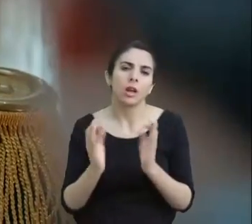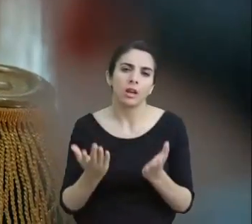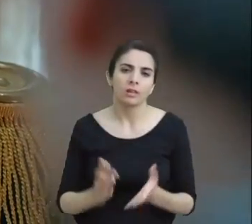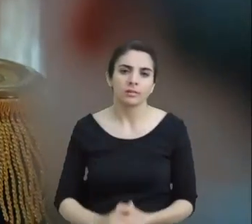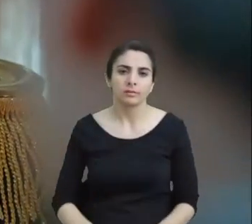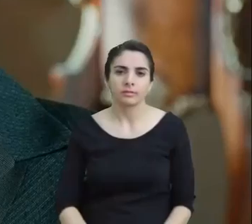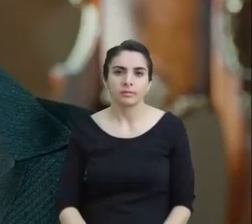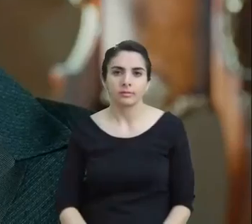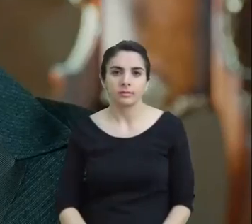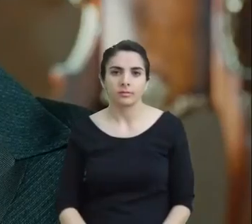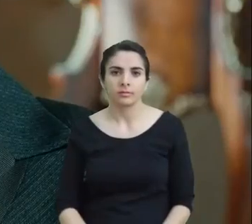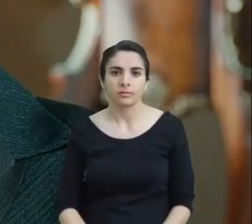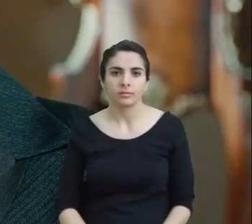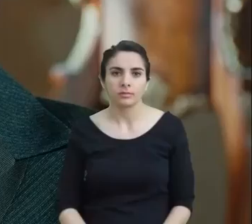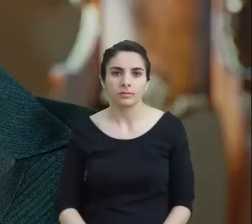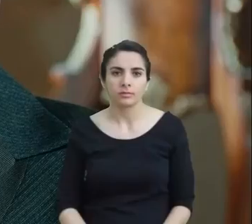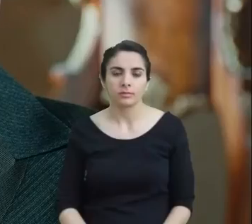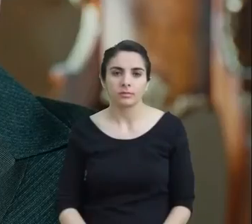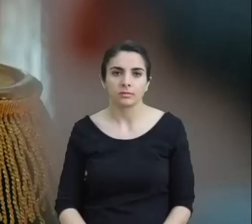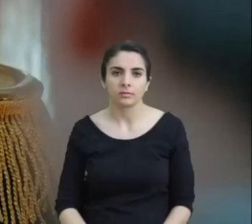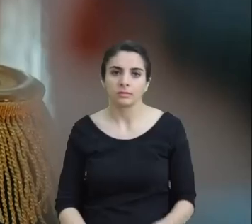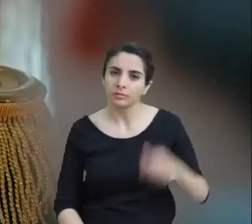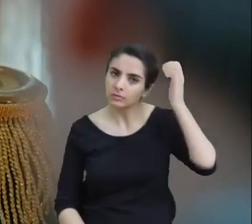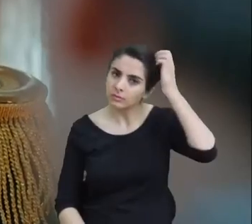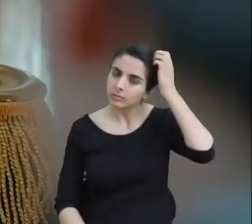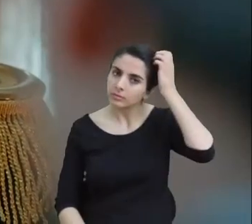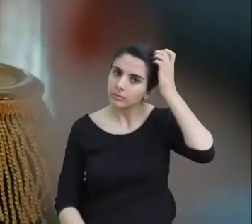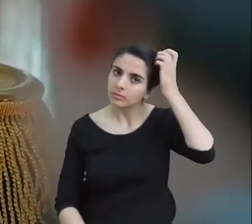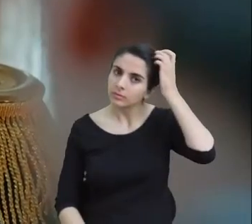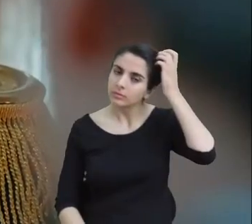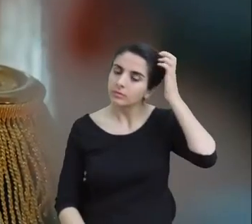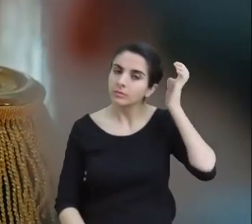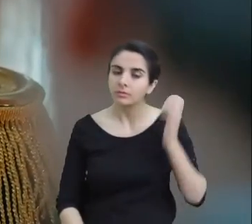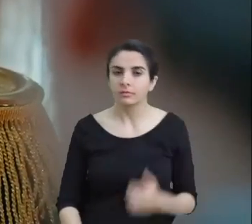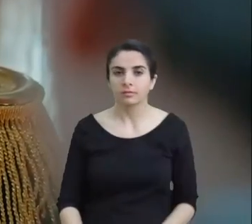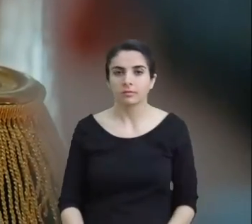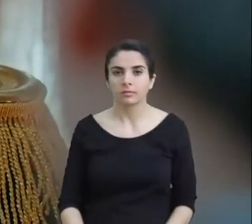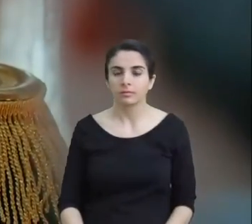donuk. Sanki içten içe Boris'e nefret dolu. Peki.